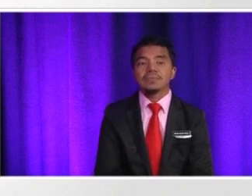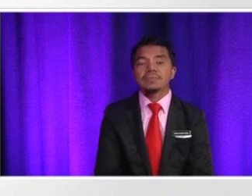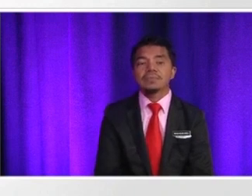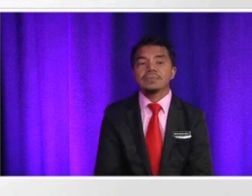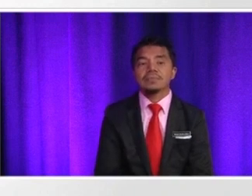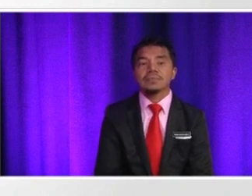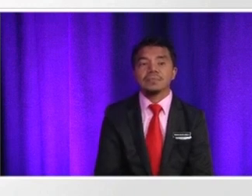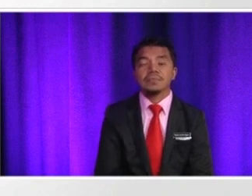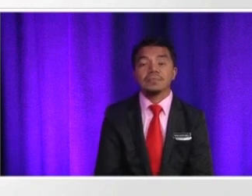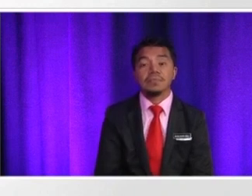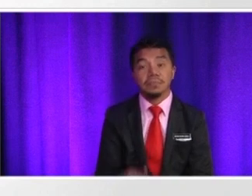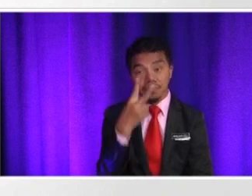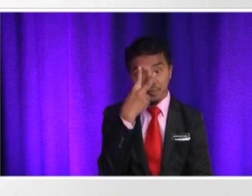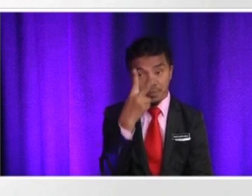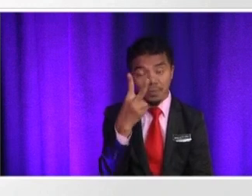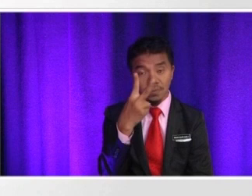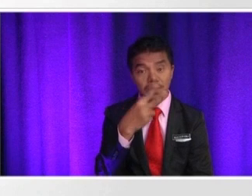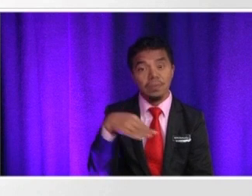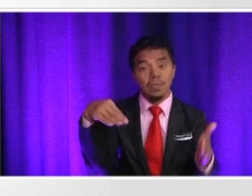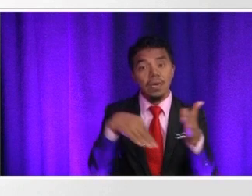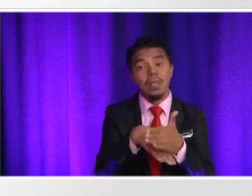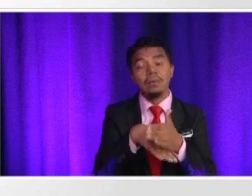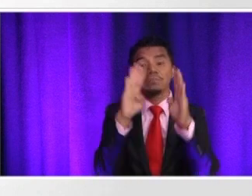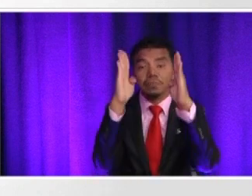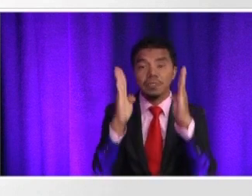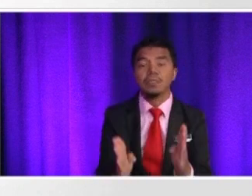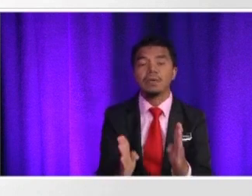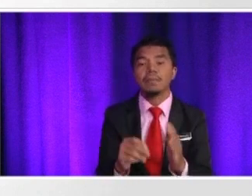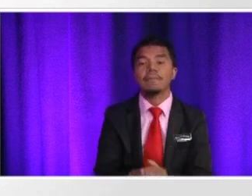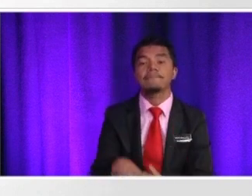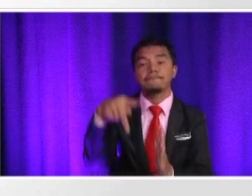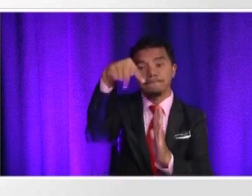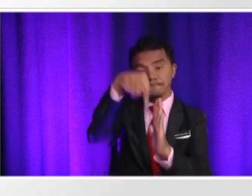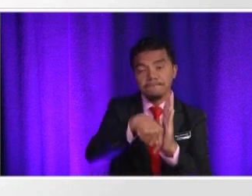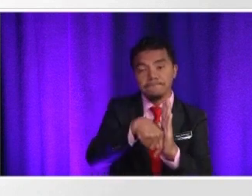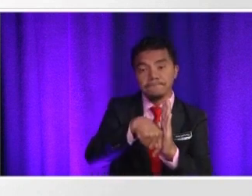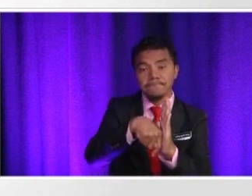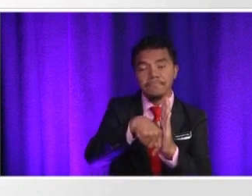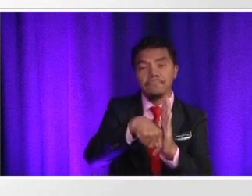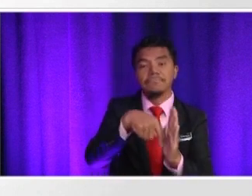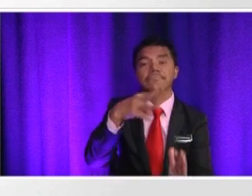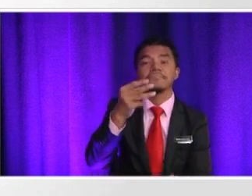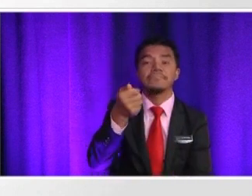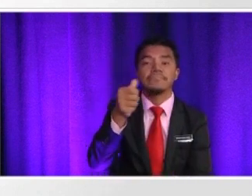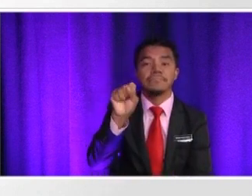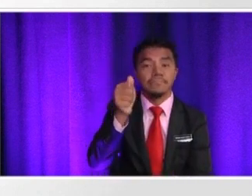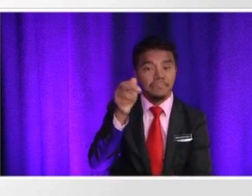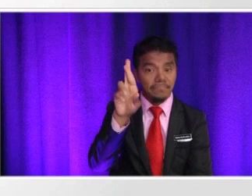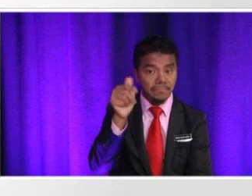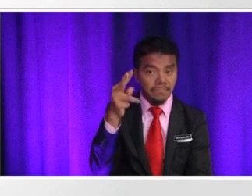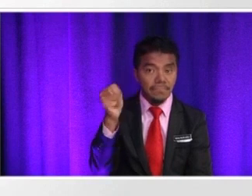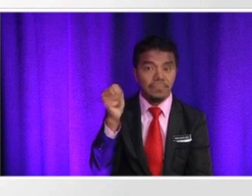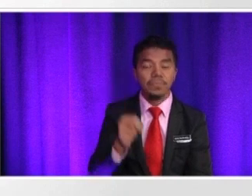bidang pemasaran. Pemasaran. Maksudnya dia nak promote produk kita. Selain daripada dua ni apa lagi?